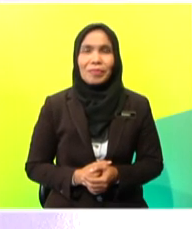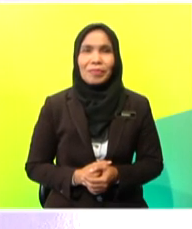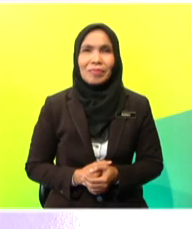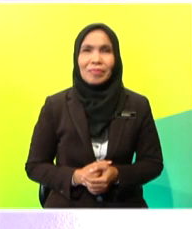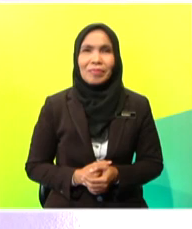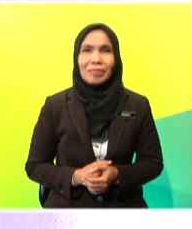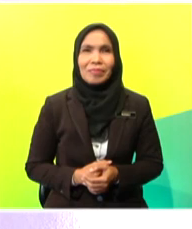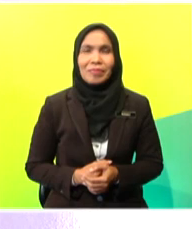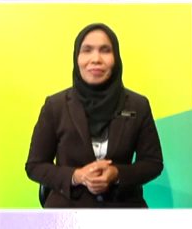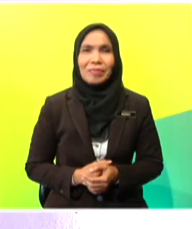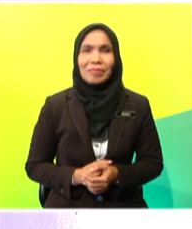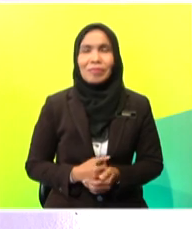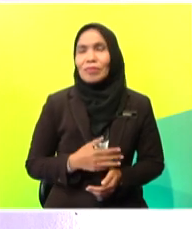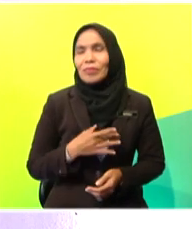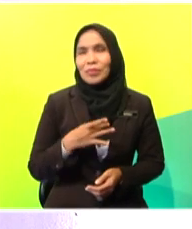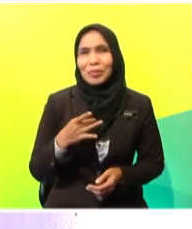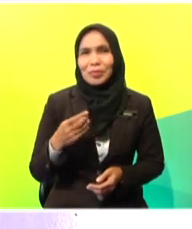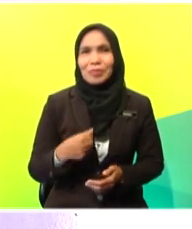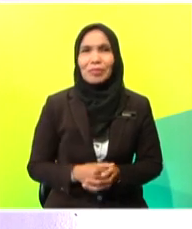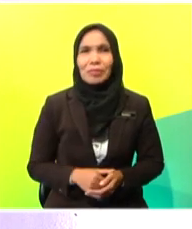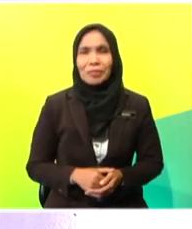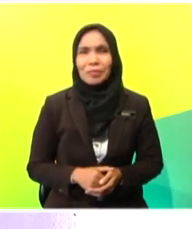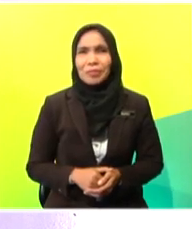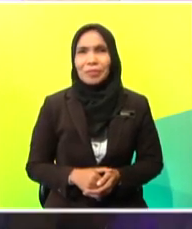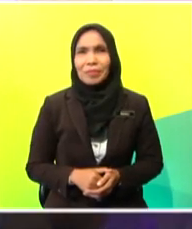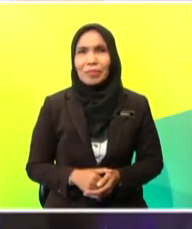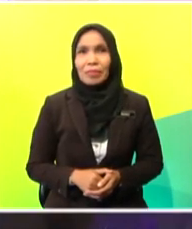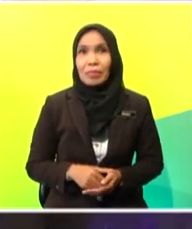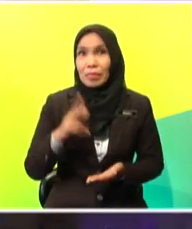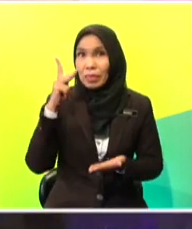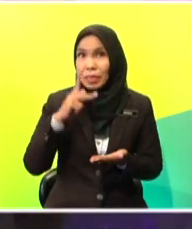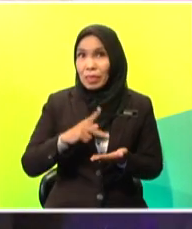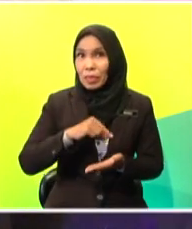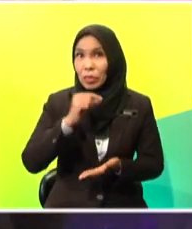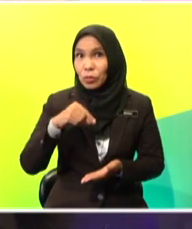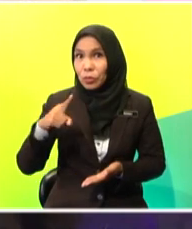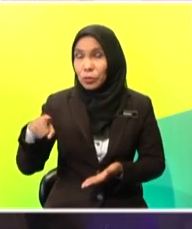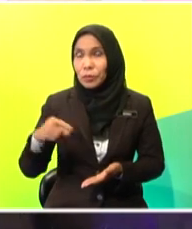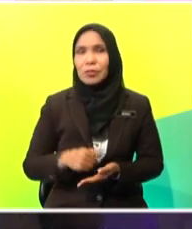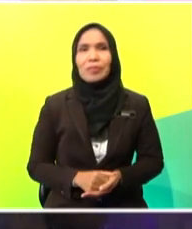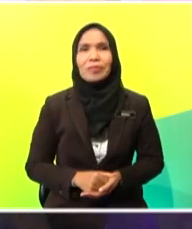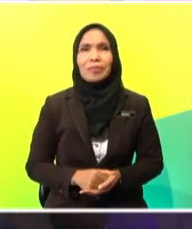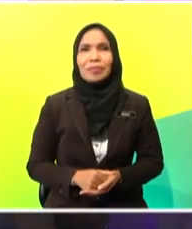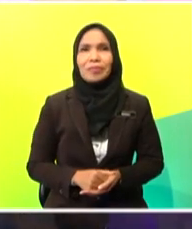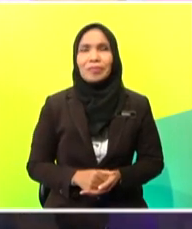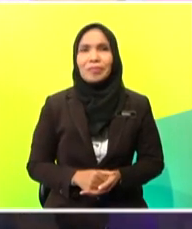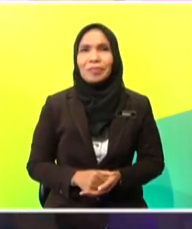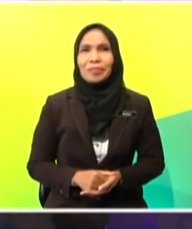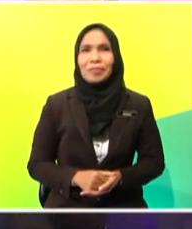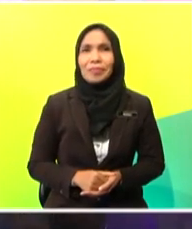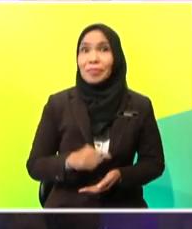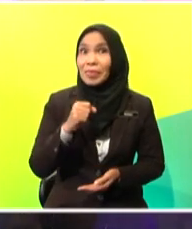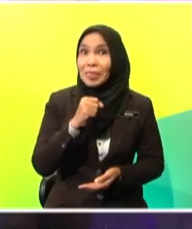sangatlah cegog bukan sahaja kita kenal huruf kita menyanyi kita buat activity pemancing ikan